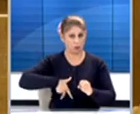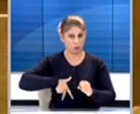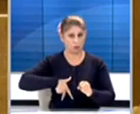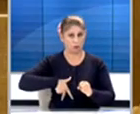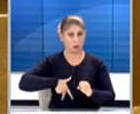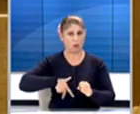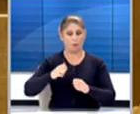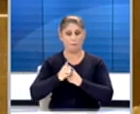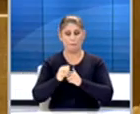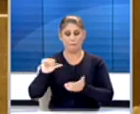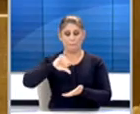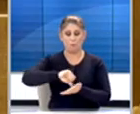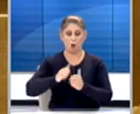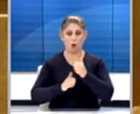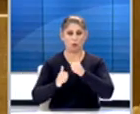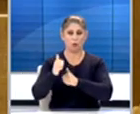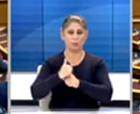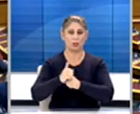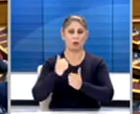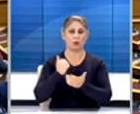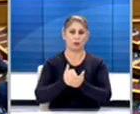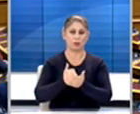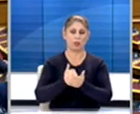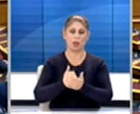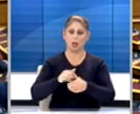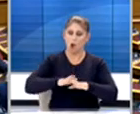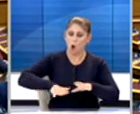με πολεοδομικό και χωροταξικό σχεδιασμό.